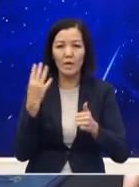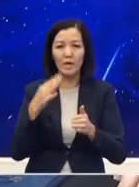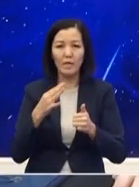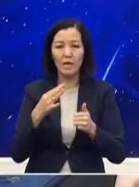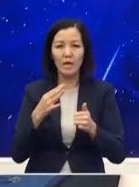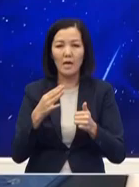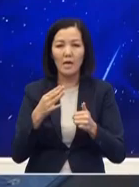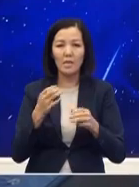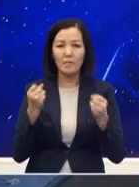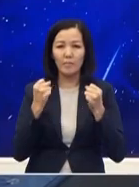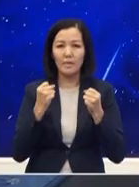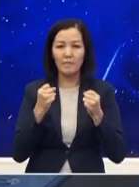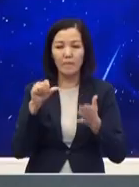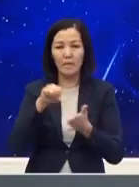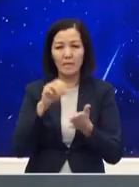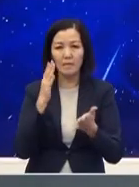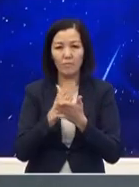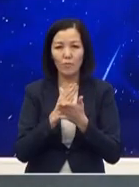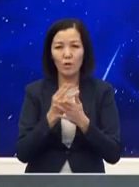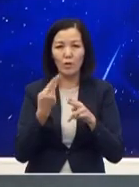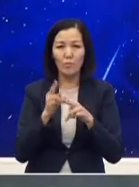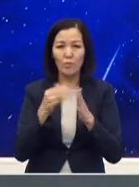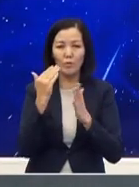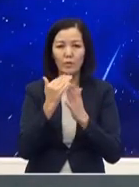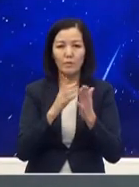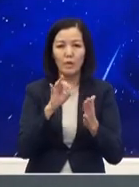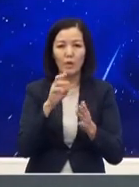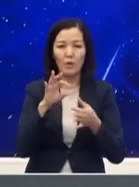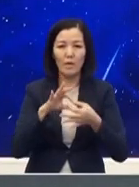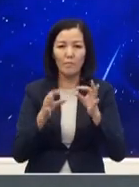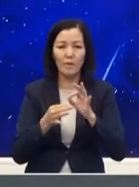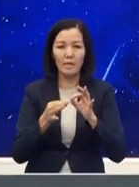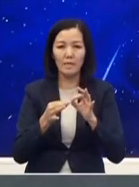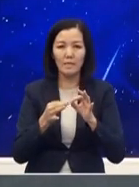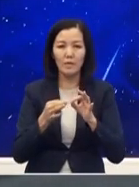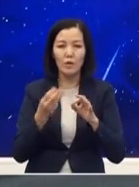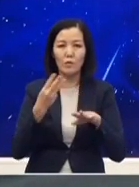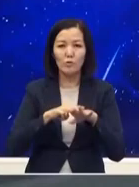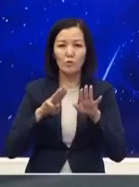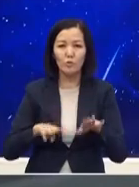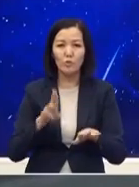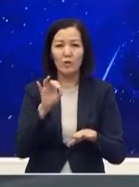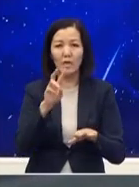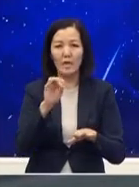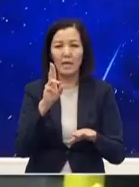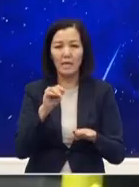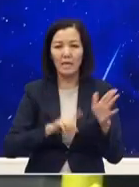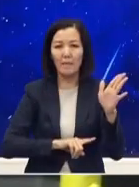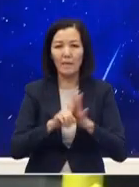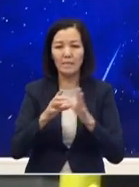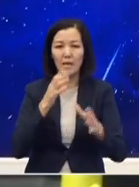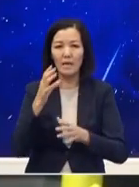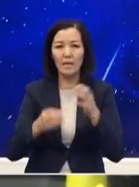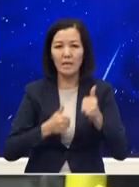жуық атлетін үкілеп қосқалып отыр. Бұл тізімде Рио олимпиадасының қола жүлдегері Карина Горичева бастаған